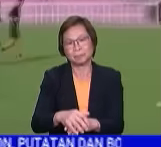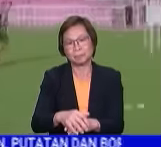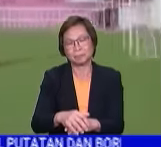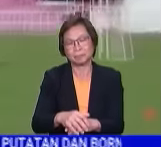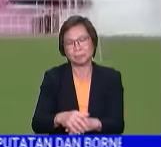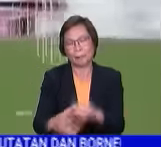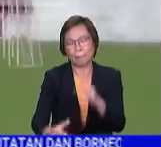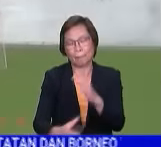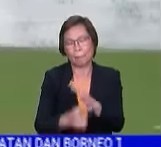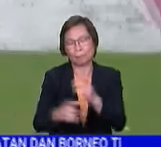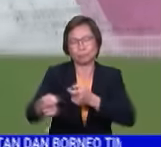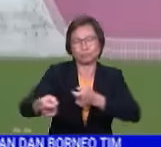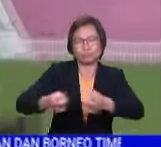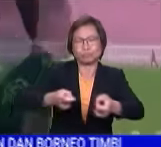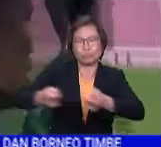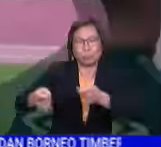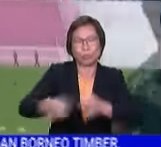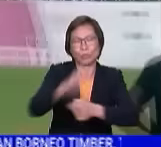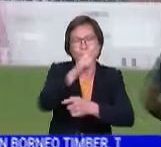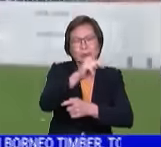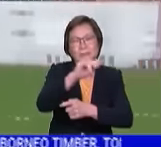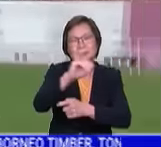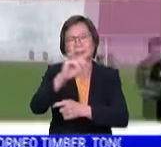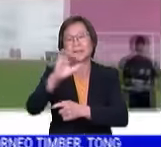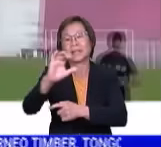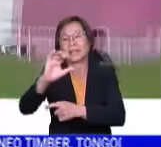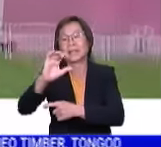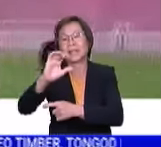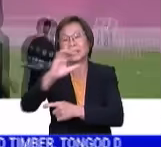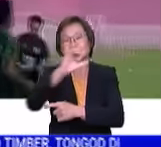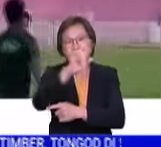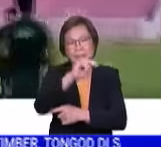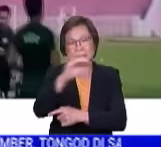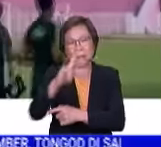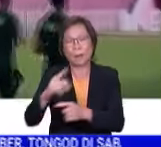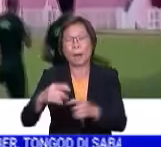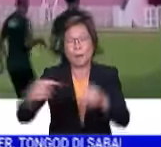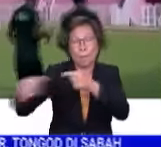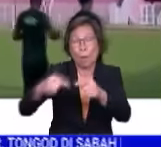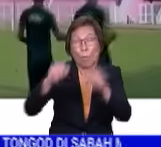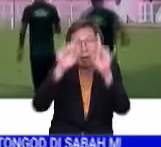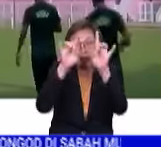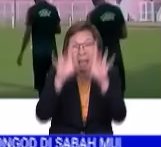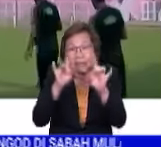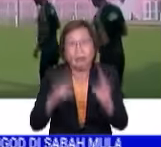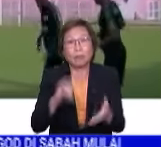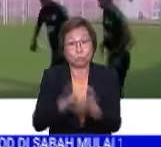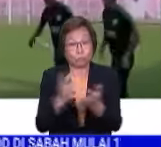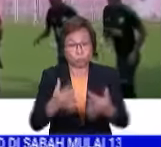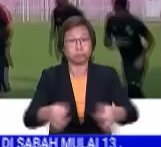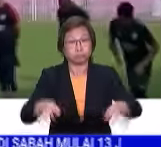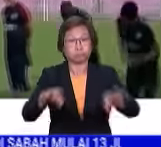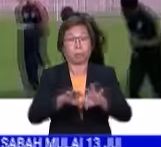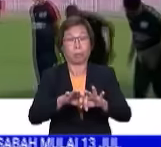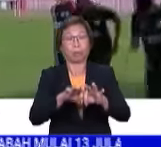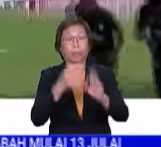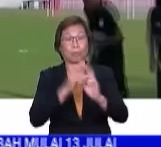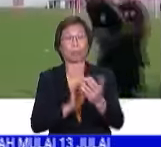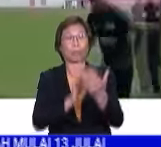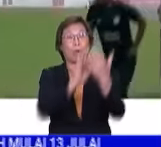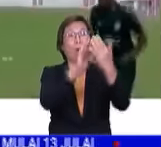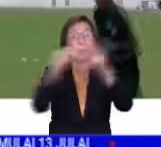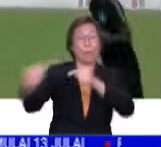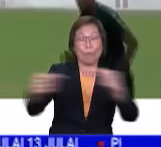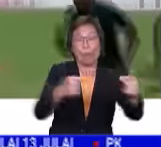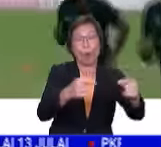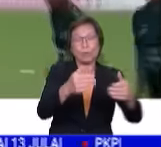Menurut penolong pengurus Nik Kuzaiminuddin, perlawanan ujian itu penting sebagai persiapan dalam menghadapi aksi sebenar Liga Premier yang